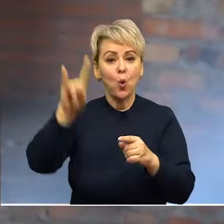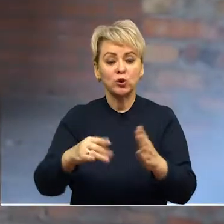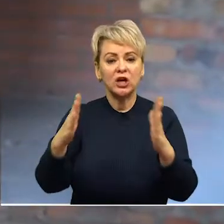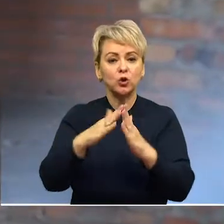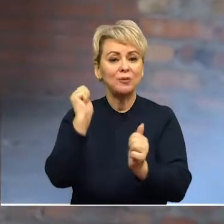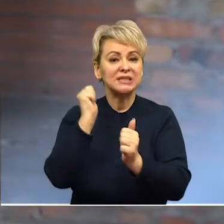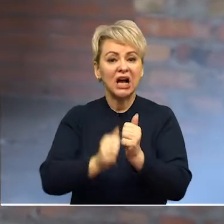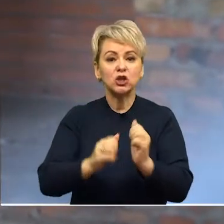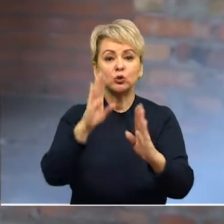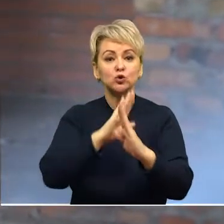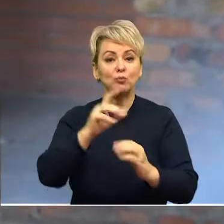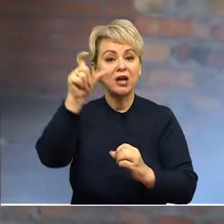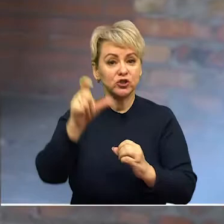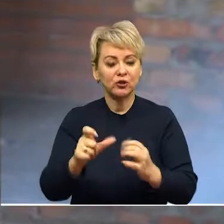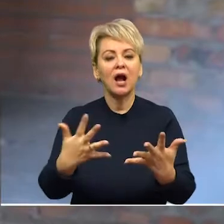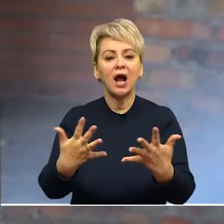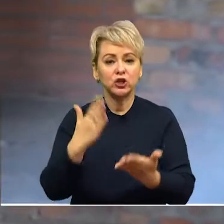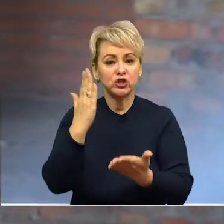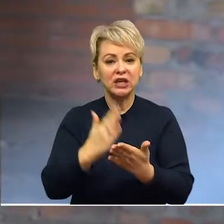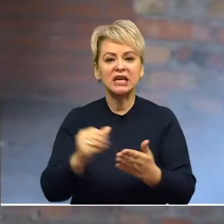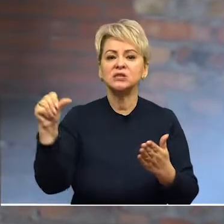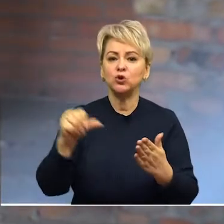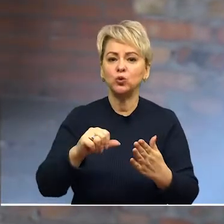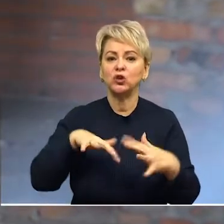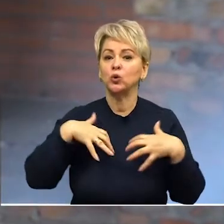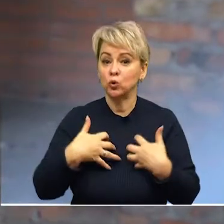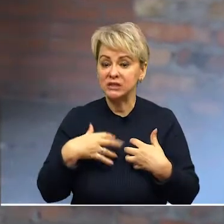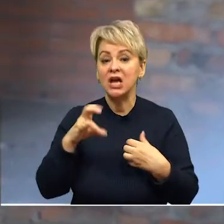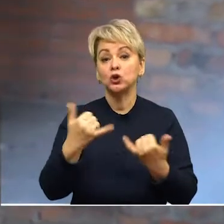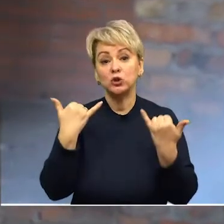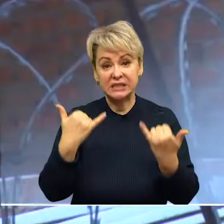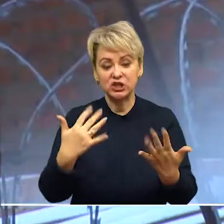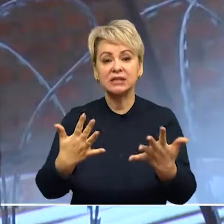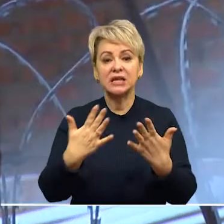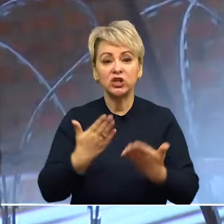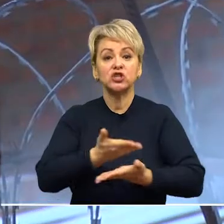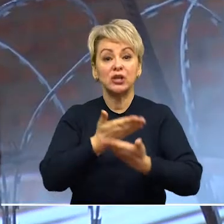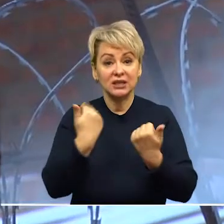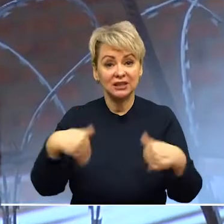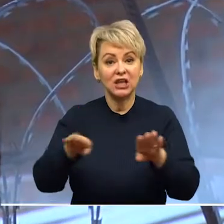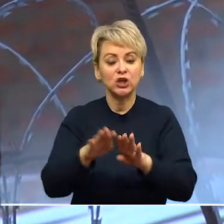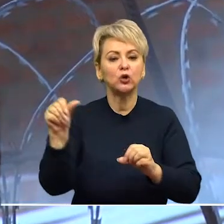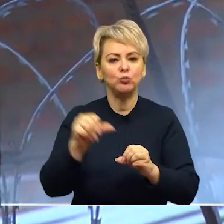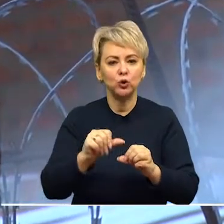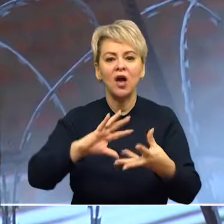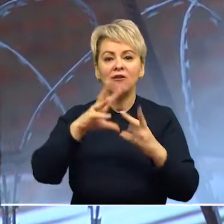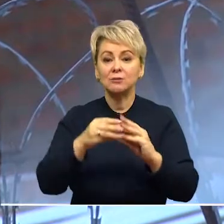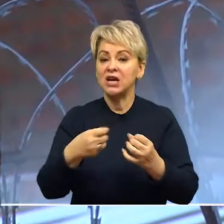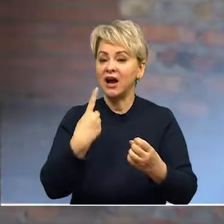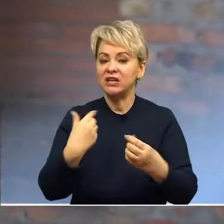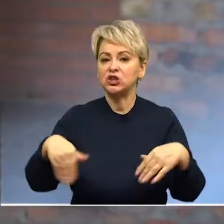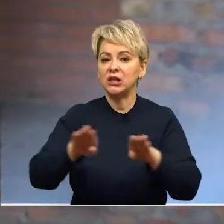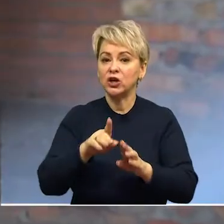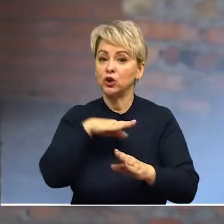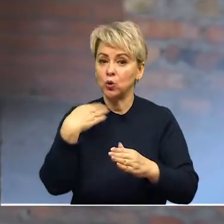за каждым судьба человека. Конечно, есть минуты отчаяния, и сейчас, конечно, их уже нет. Как бы об этом говорить вообще не хочется,